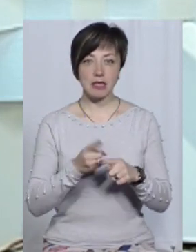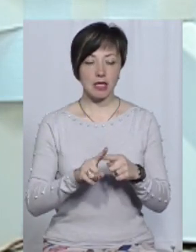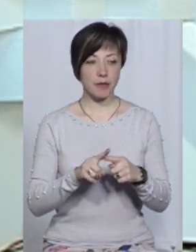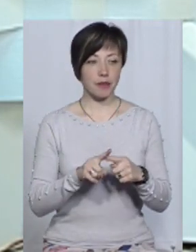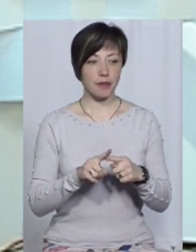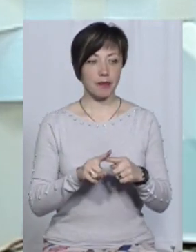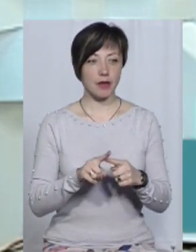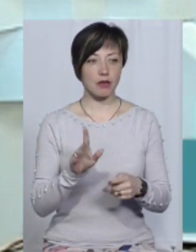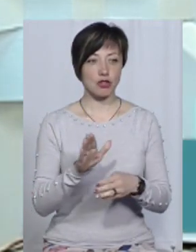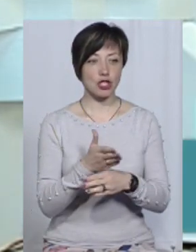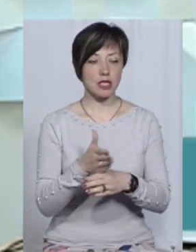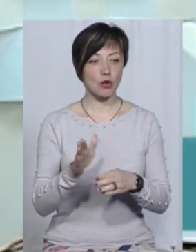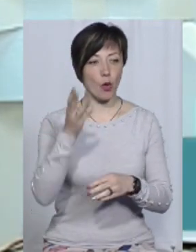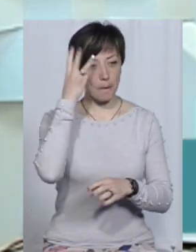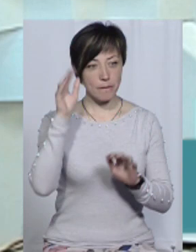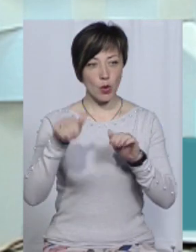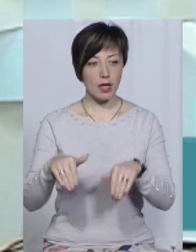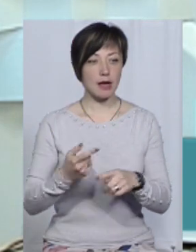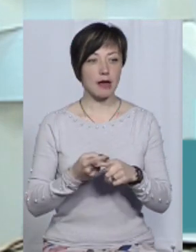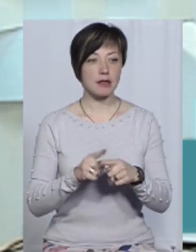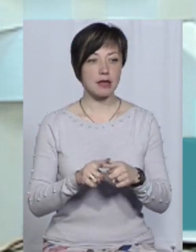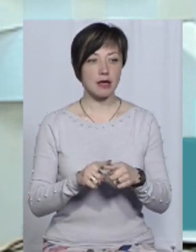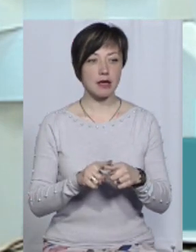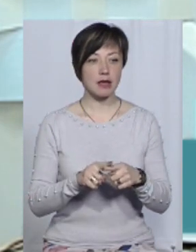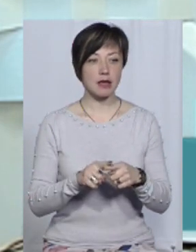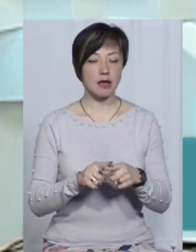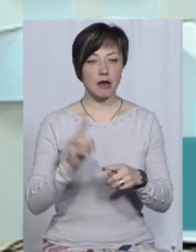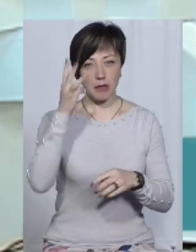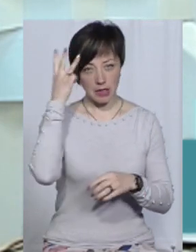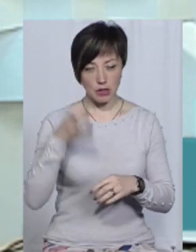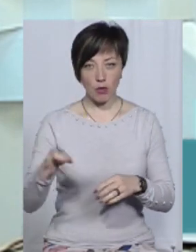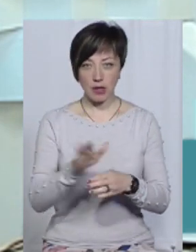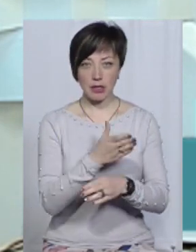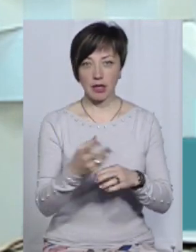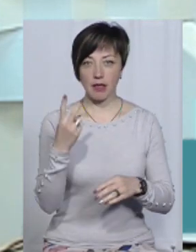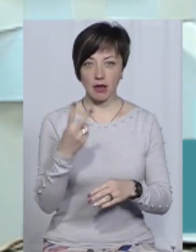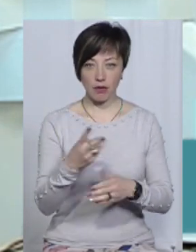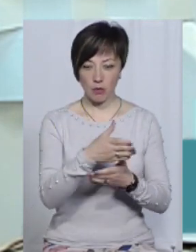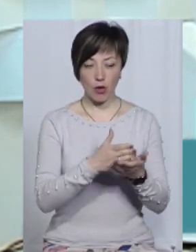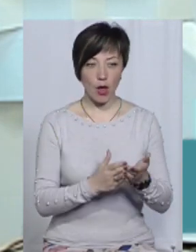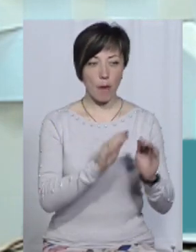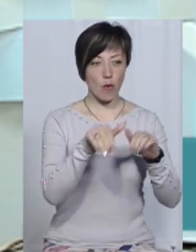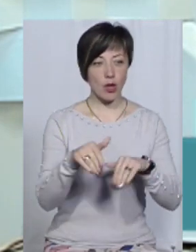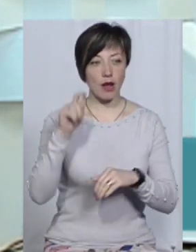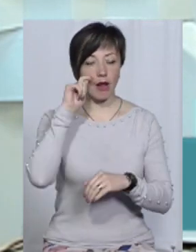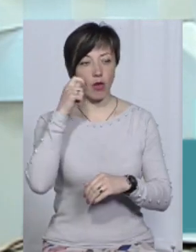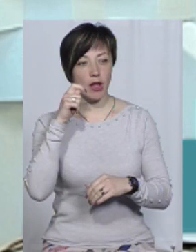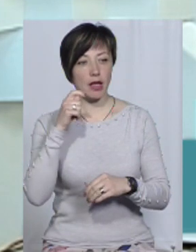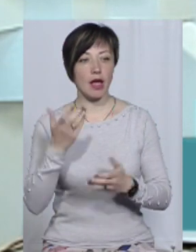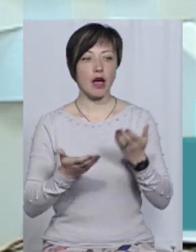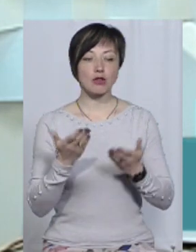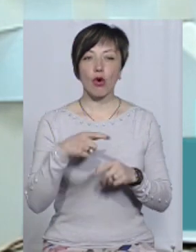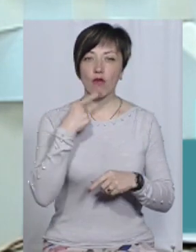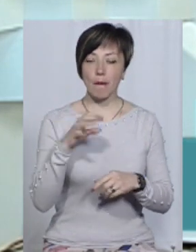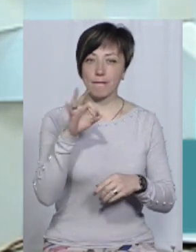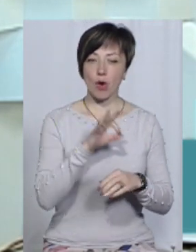той частинку Поділля. Це, ви розумієте, да, що Хмельницька область ділиться на дві половинки, Поділля і Волинь. От, якщо